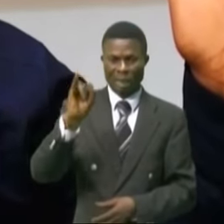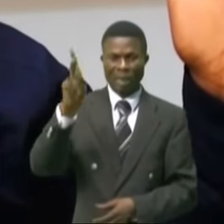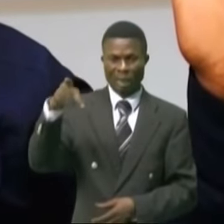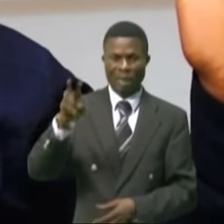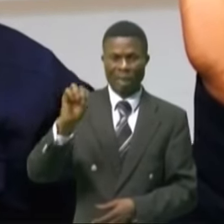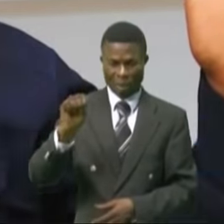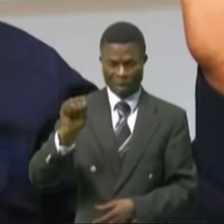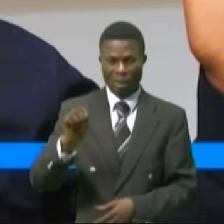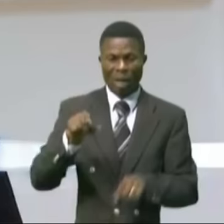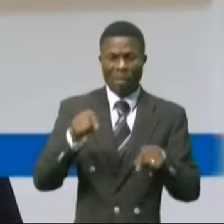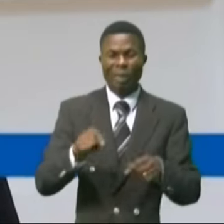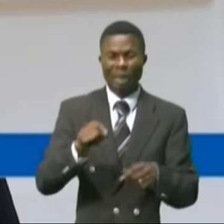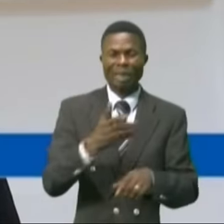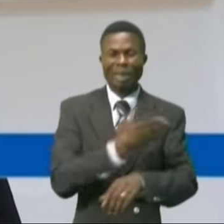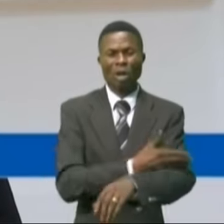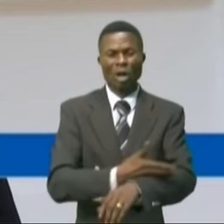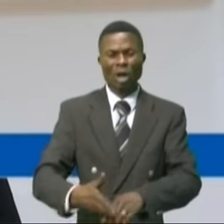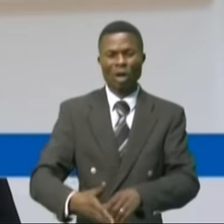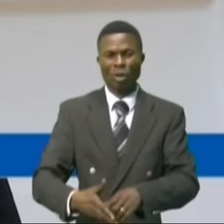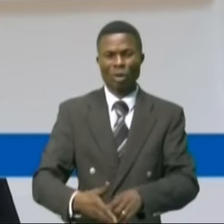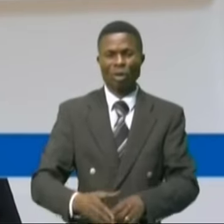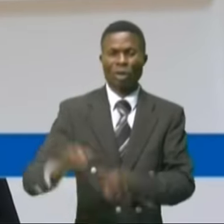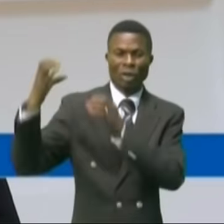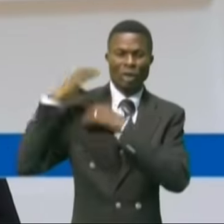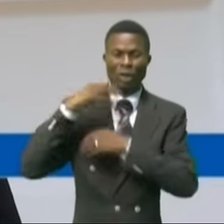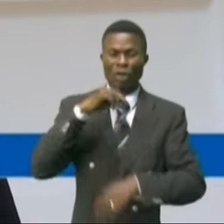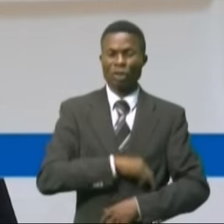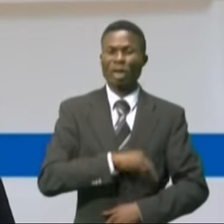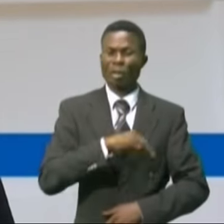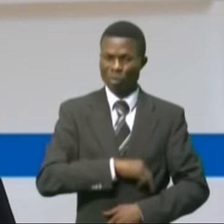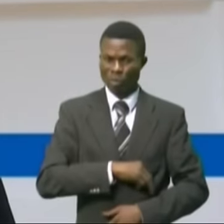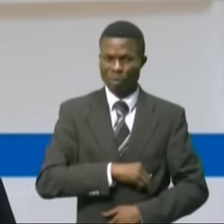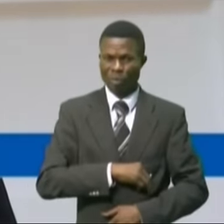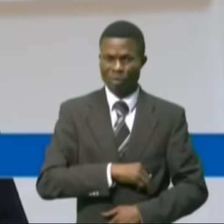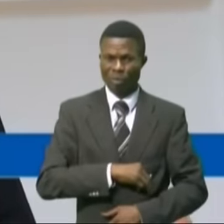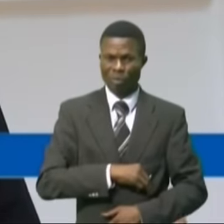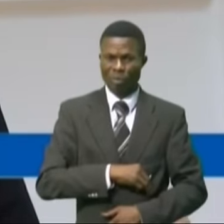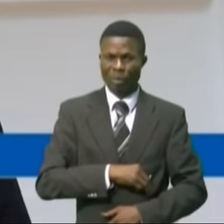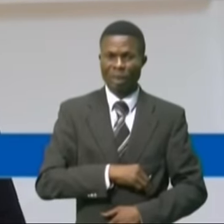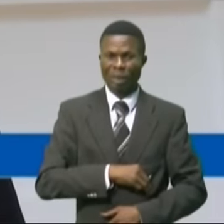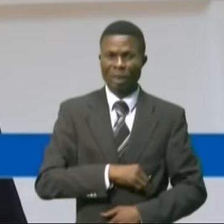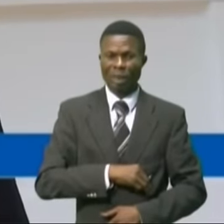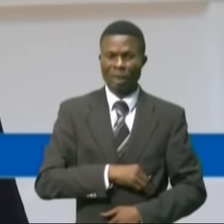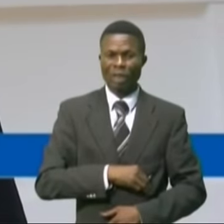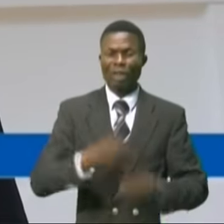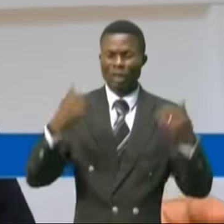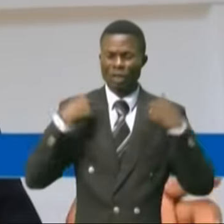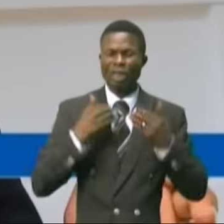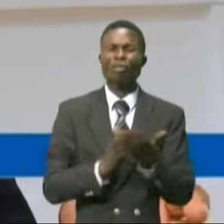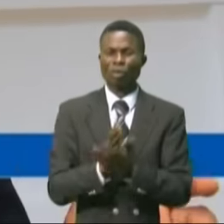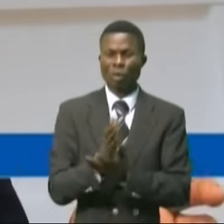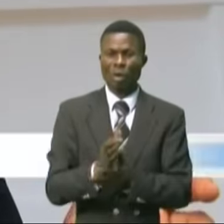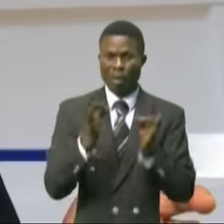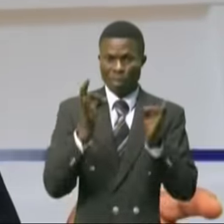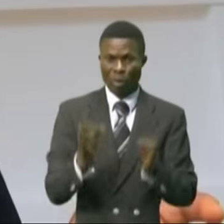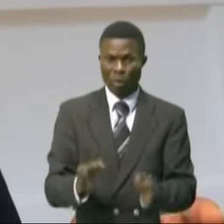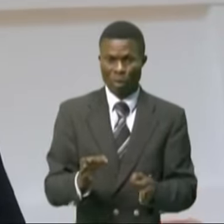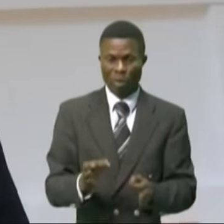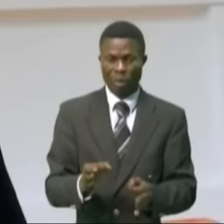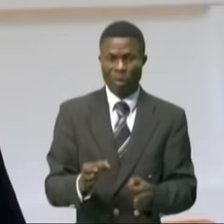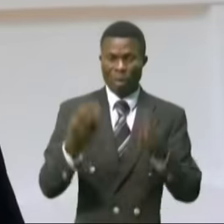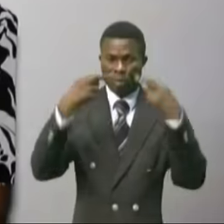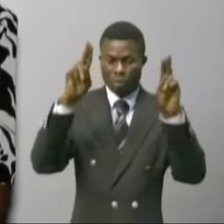l'état zéro. Le chargé de mission, c'est vraiment un très bon gestionnaire. Pour